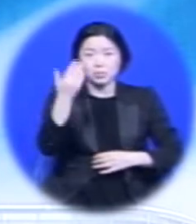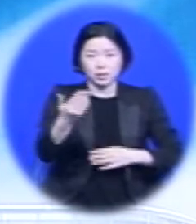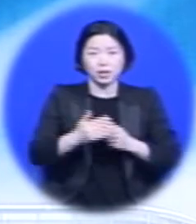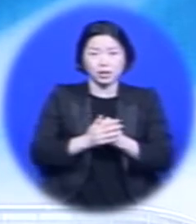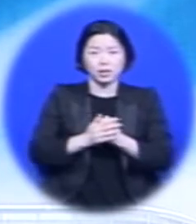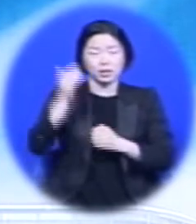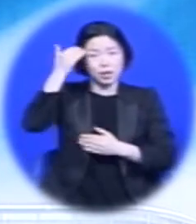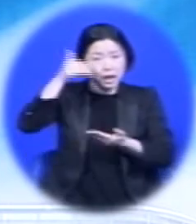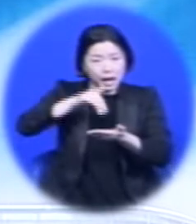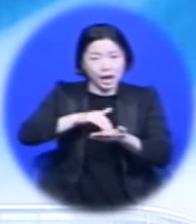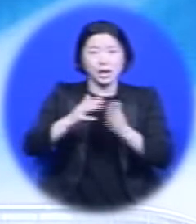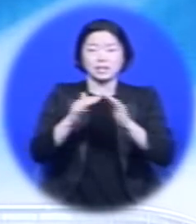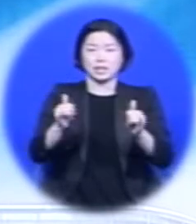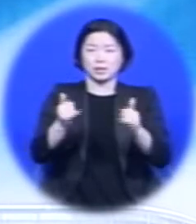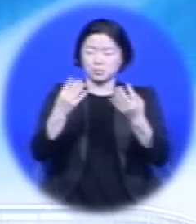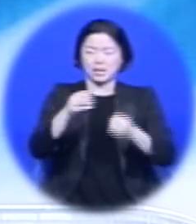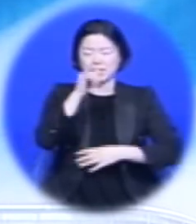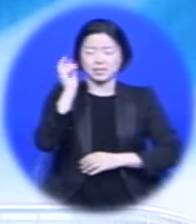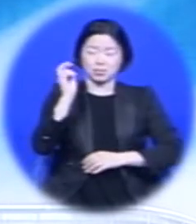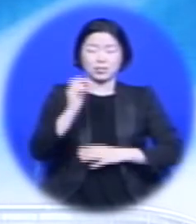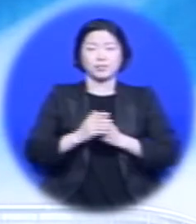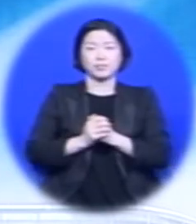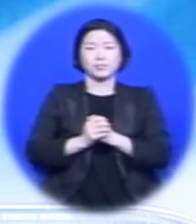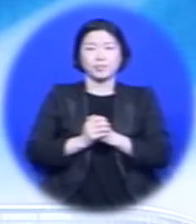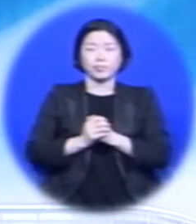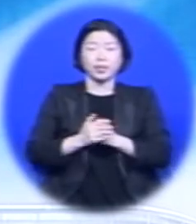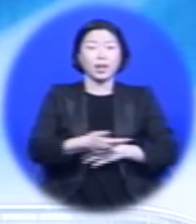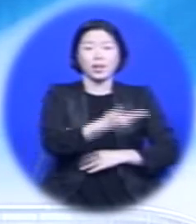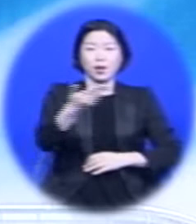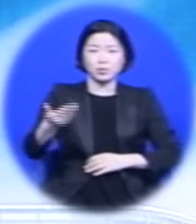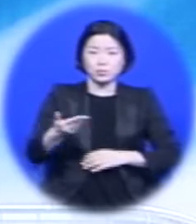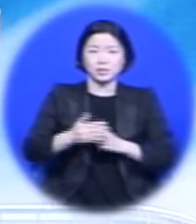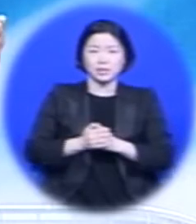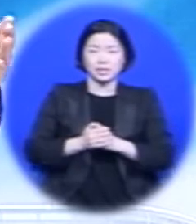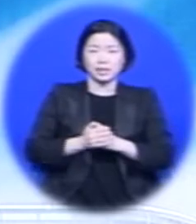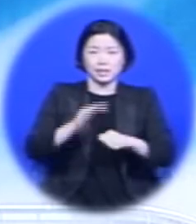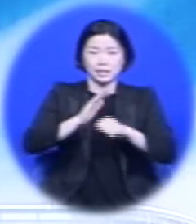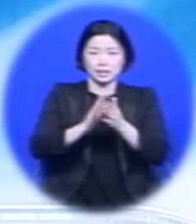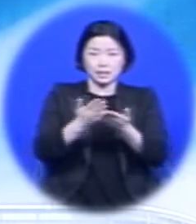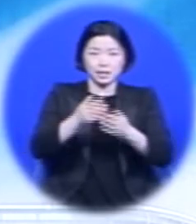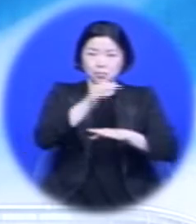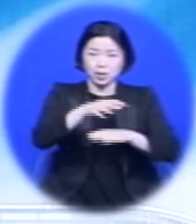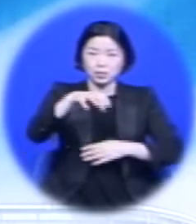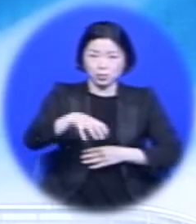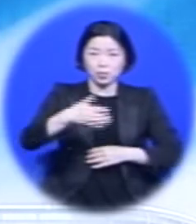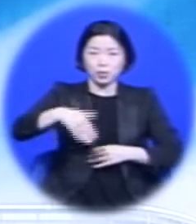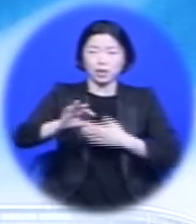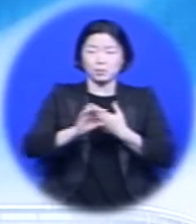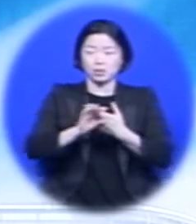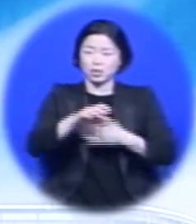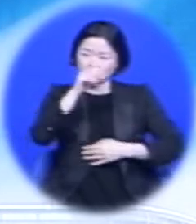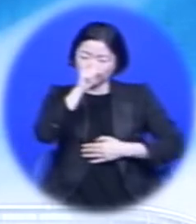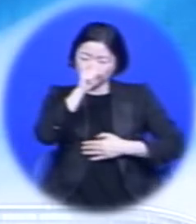반성하실 분들이 있으실 겁니다. 여러분 그 서점에 있는 아주 그런 가정에